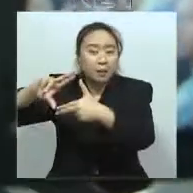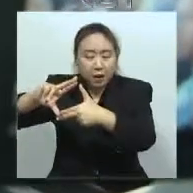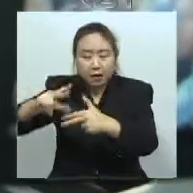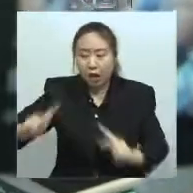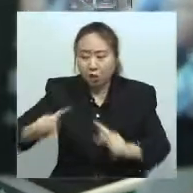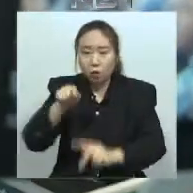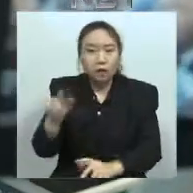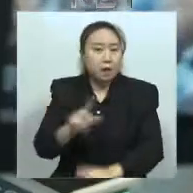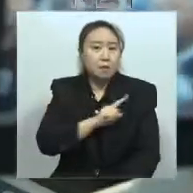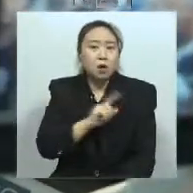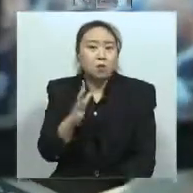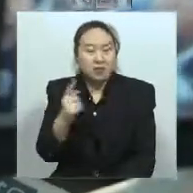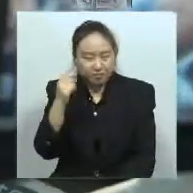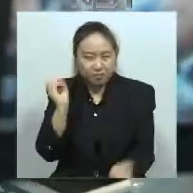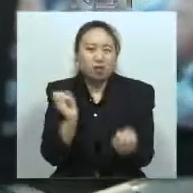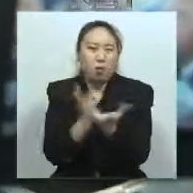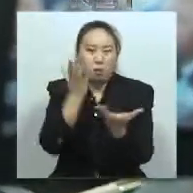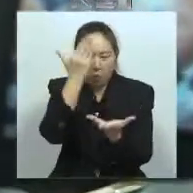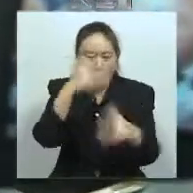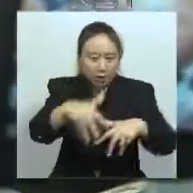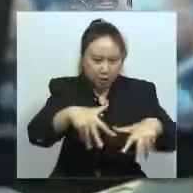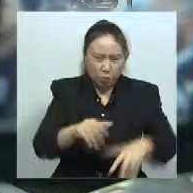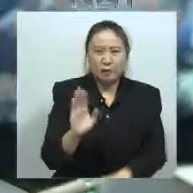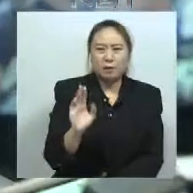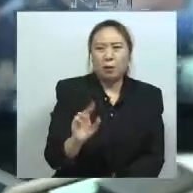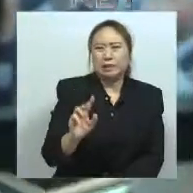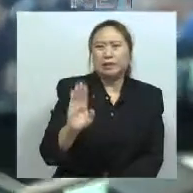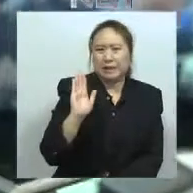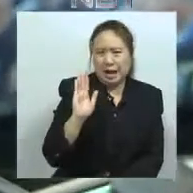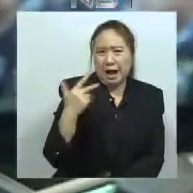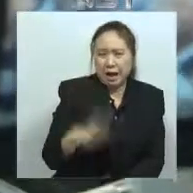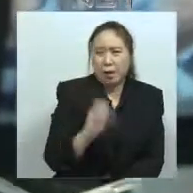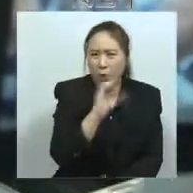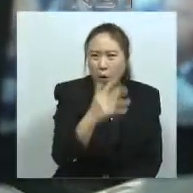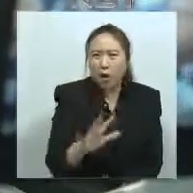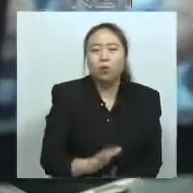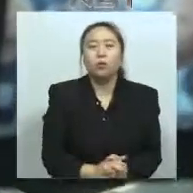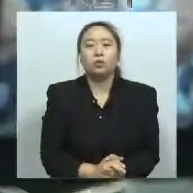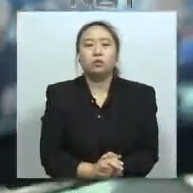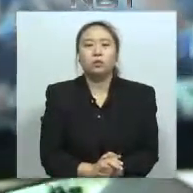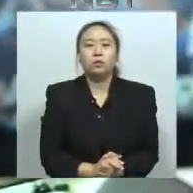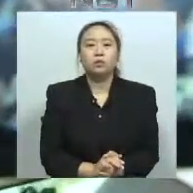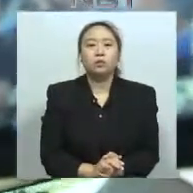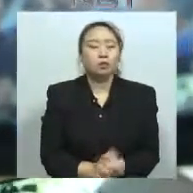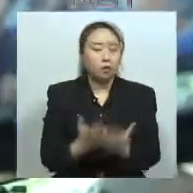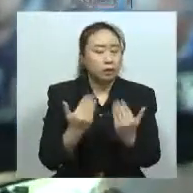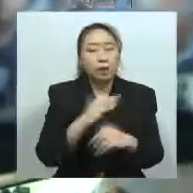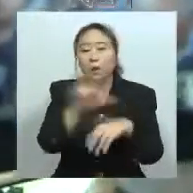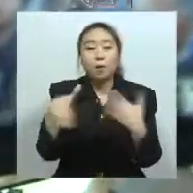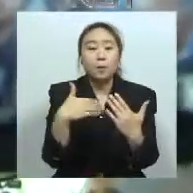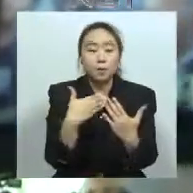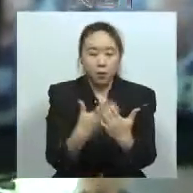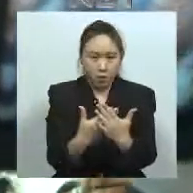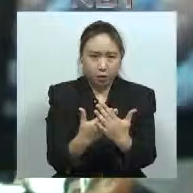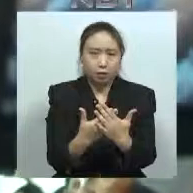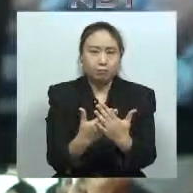ก็มองว่าจะเสียหายในภาพรวมเพราะว่าสัญญากับประชาชนไว้แล้วครับแล้วก็บอกด้วยว่าทั้งหลายทั้งแหล่เนี่ยก็พูด